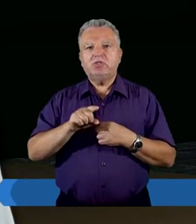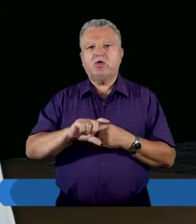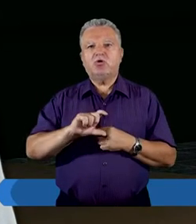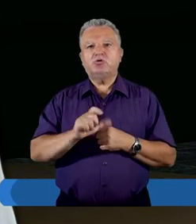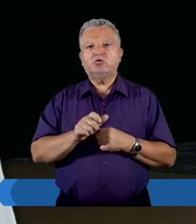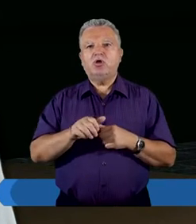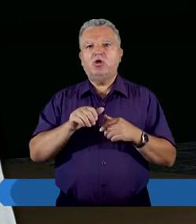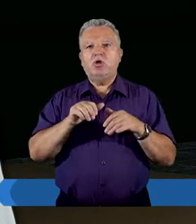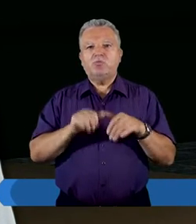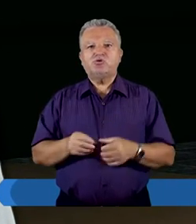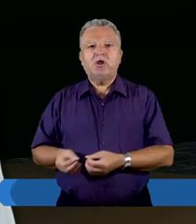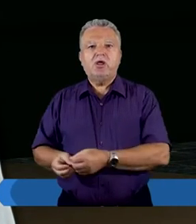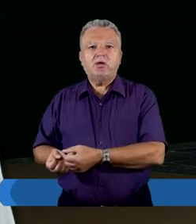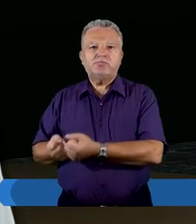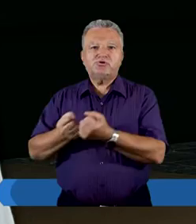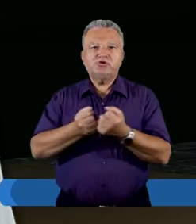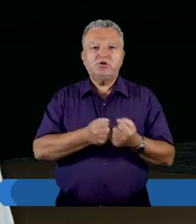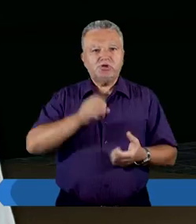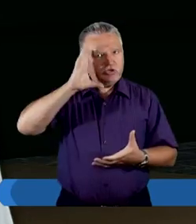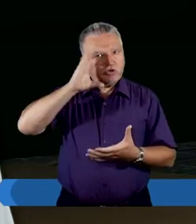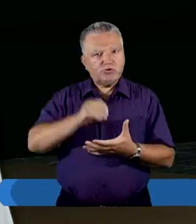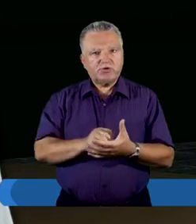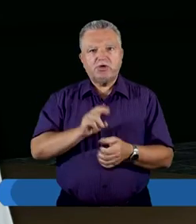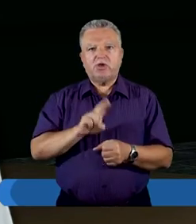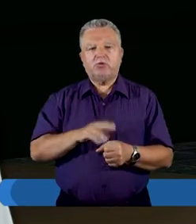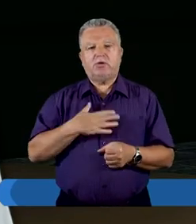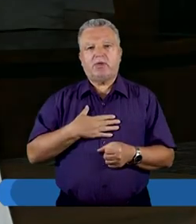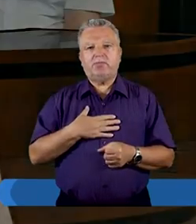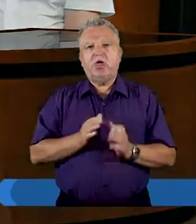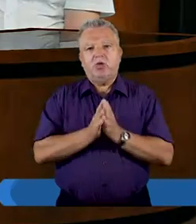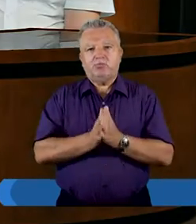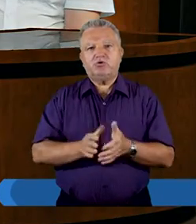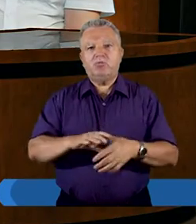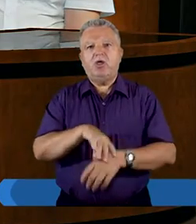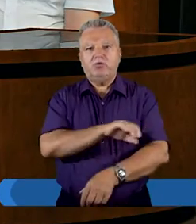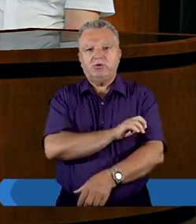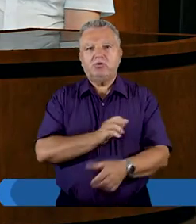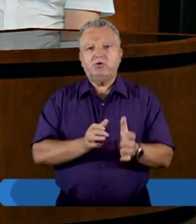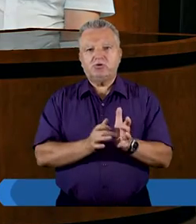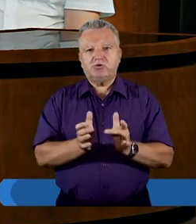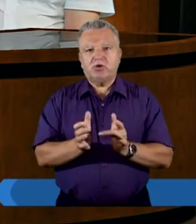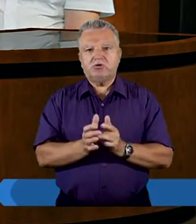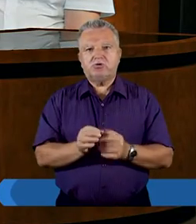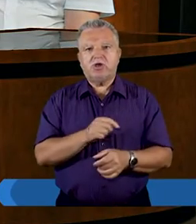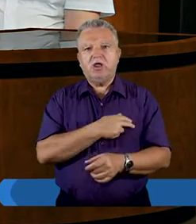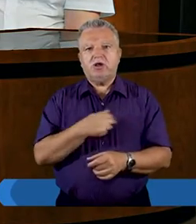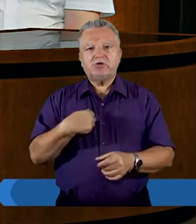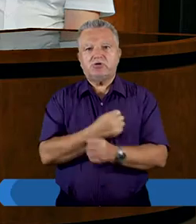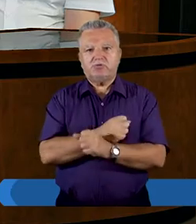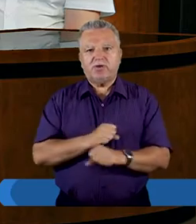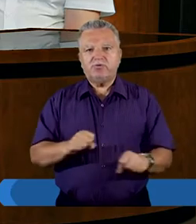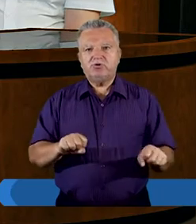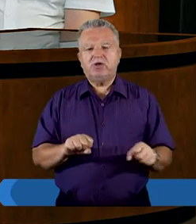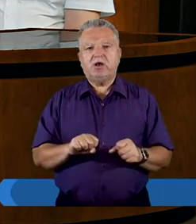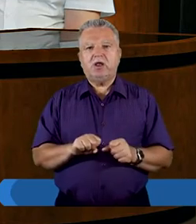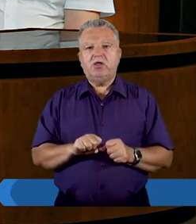może przynieść doświadczenie, jakie przechodzimy w życiu. O to proszę przez Pana Jezusa Chrystusa, naszego Zbawiciela, o Twoją